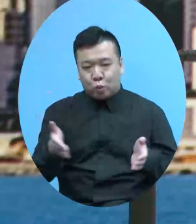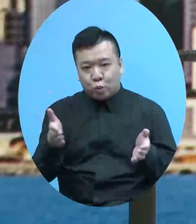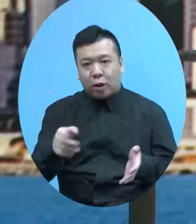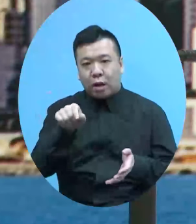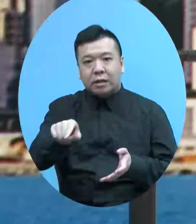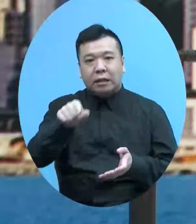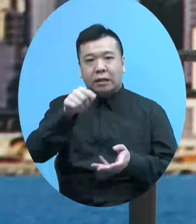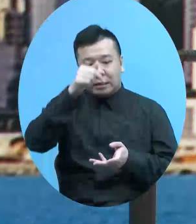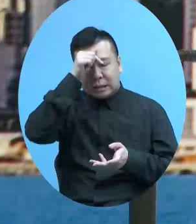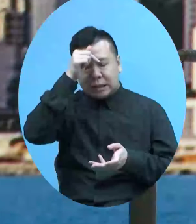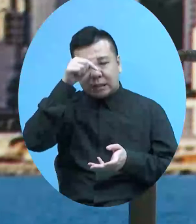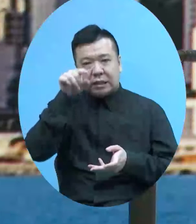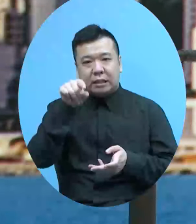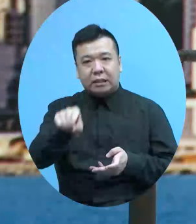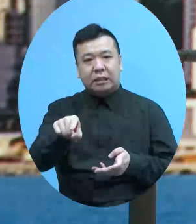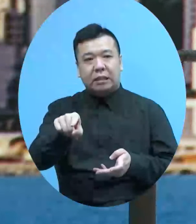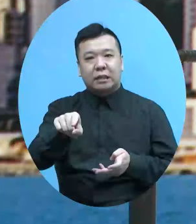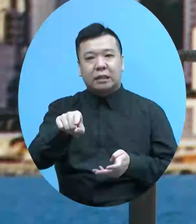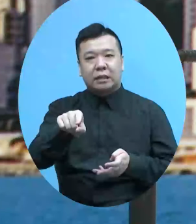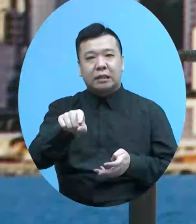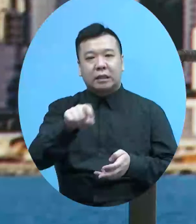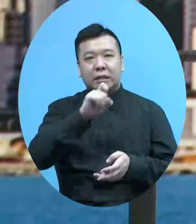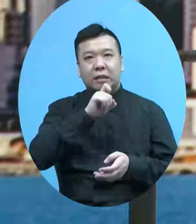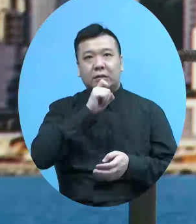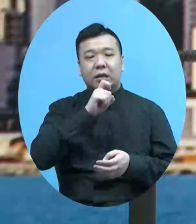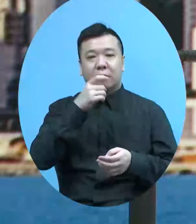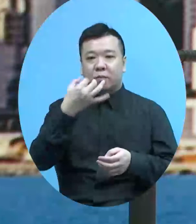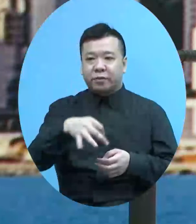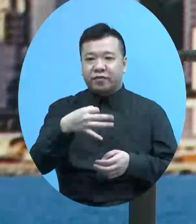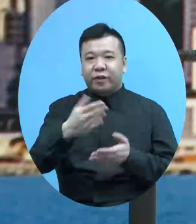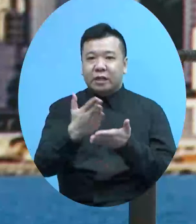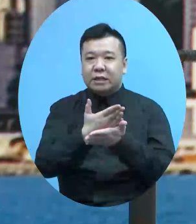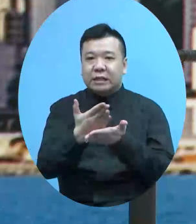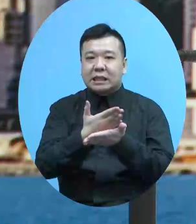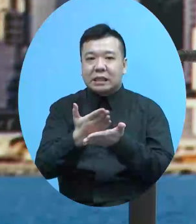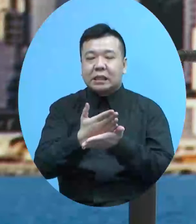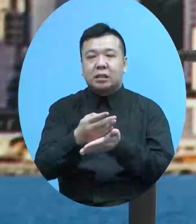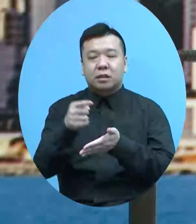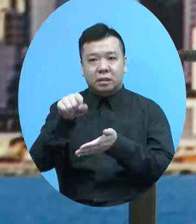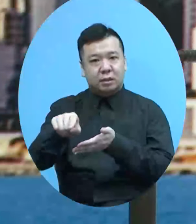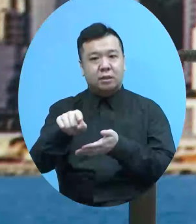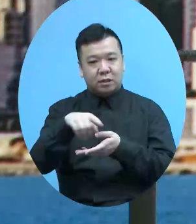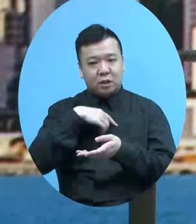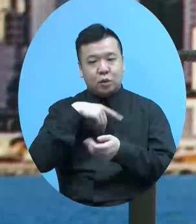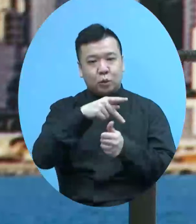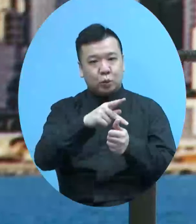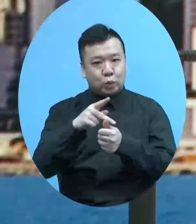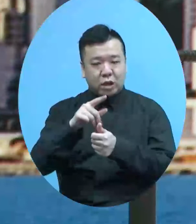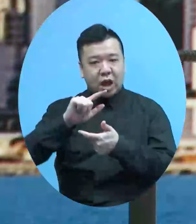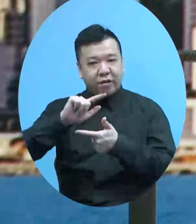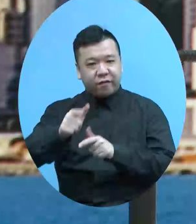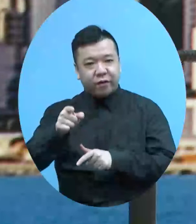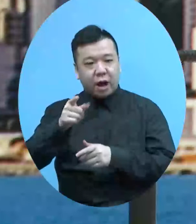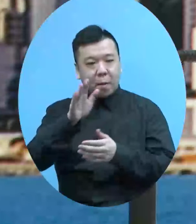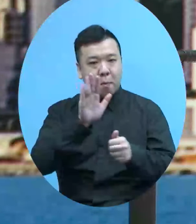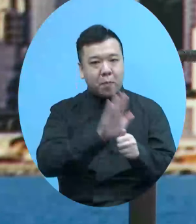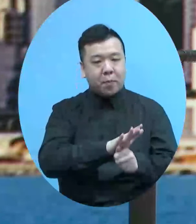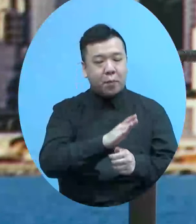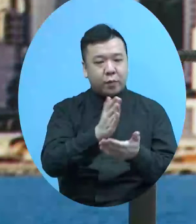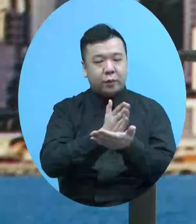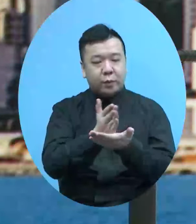盡量把我們有一些免費的測試可以做盡量利用這個方式就幫病人